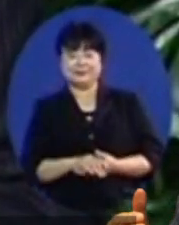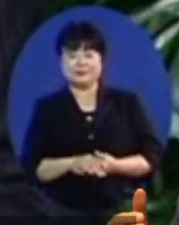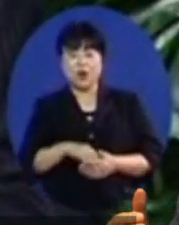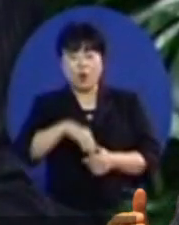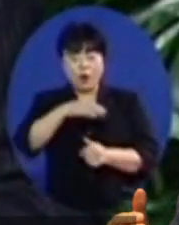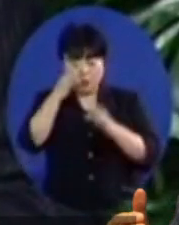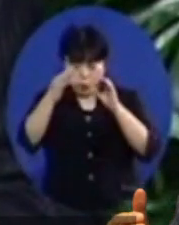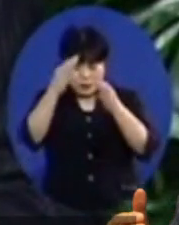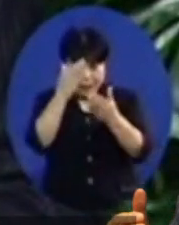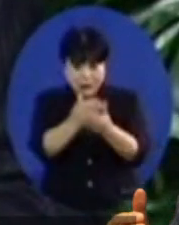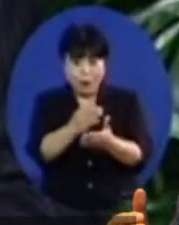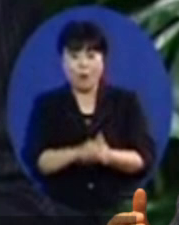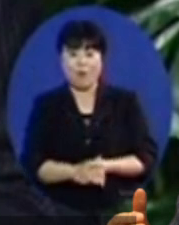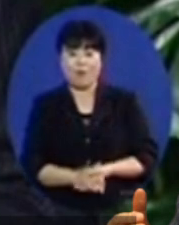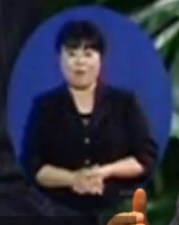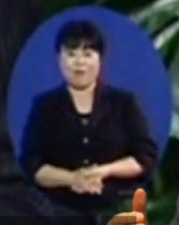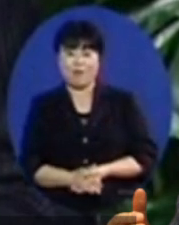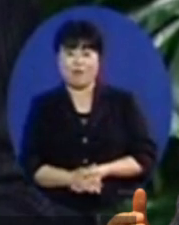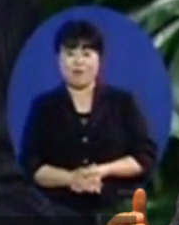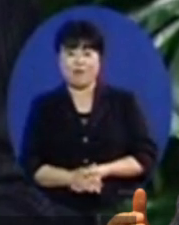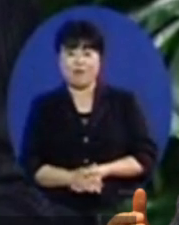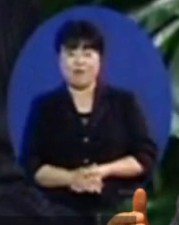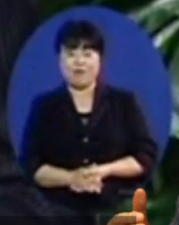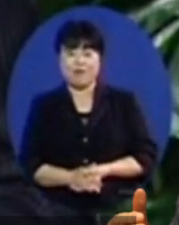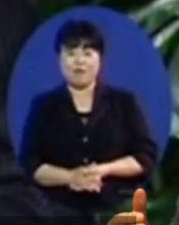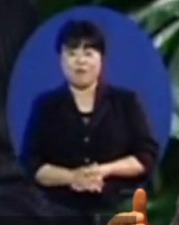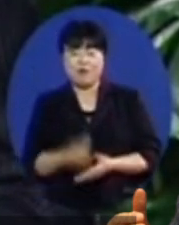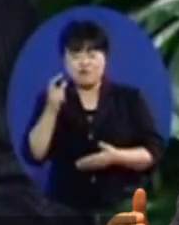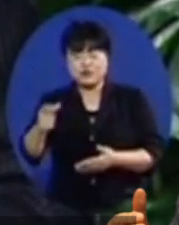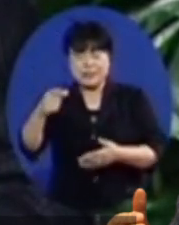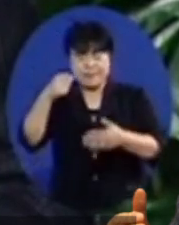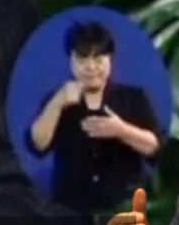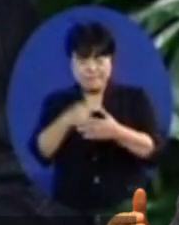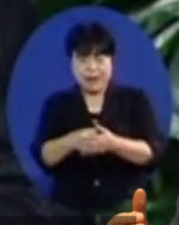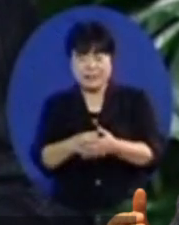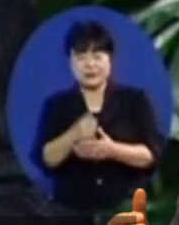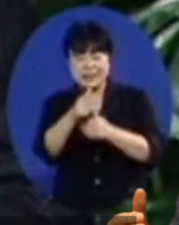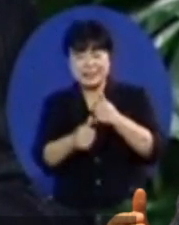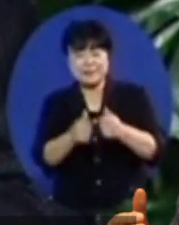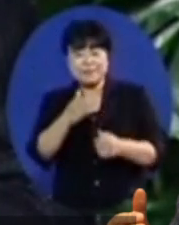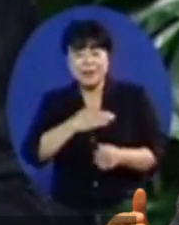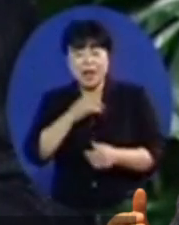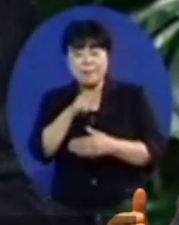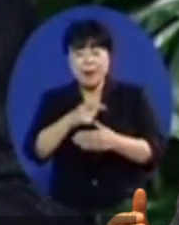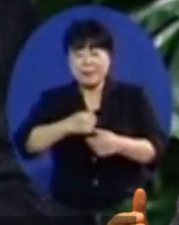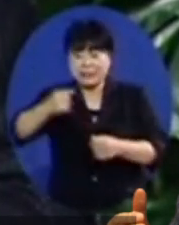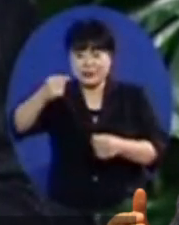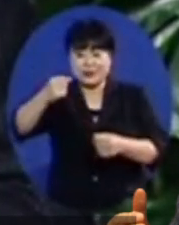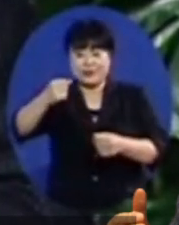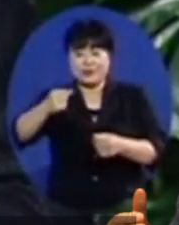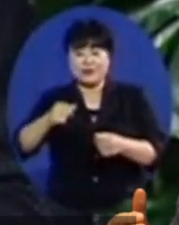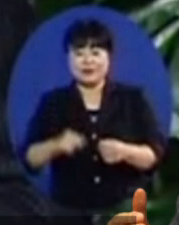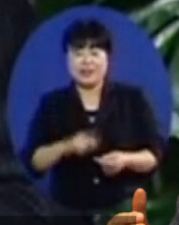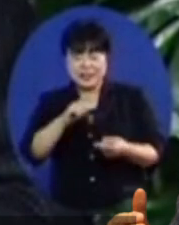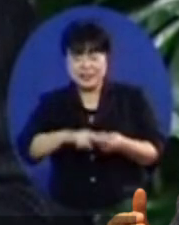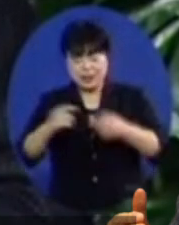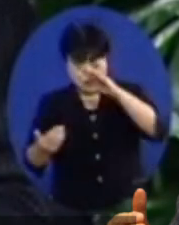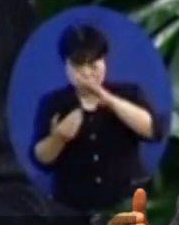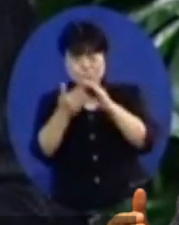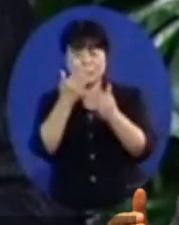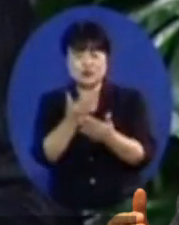환경을 보지 말고 그 굳센 마음을 가지고 하나님 나는 이 마음을 가졌으니 이대로 이루어